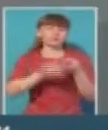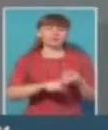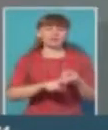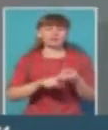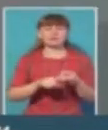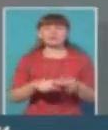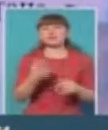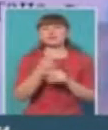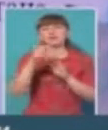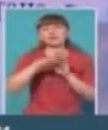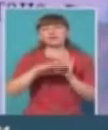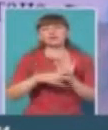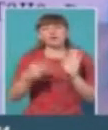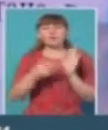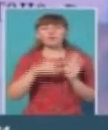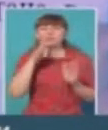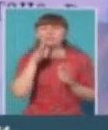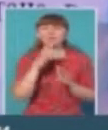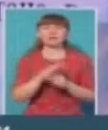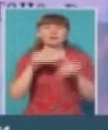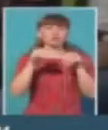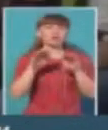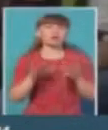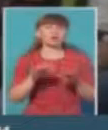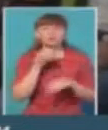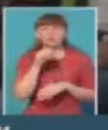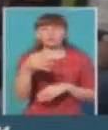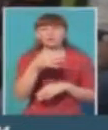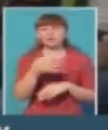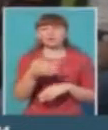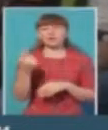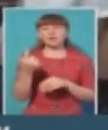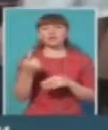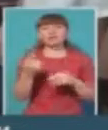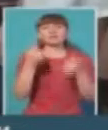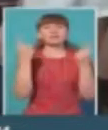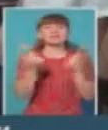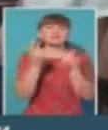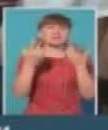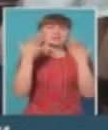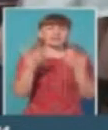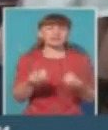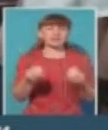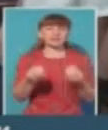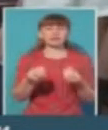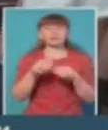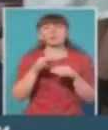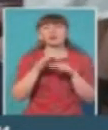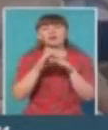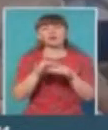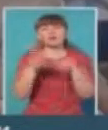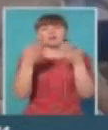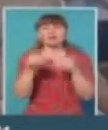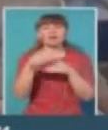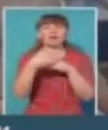этой задачей уже 8 лет в стране справляются на ура. Накануне единого республиканского дня медиации на базе областного дома дружбы прошел день открытых